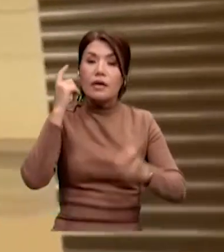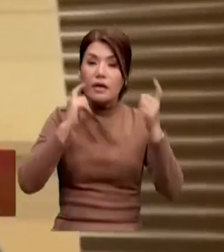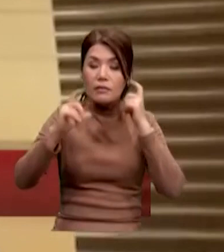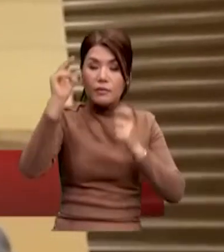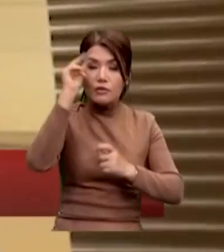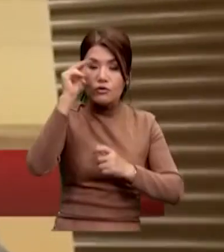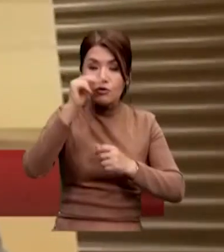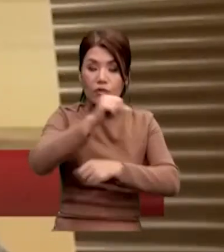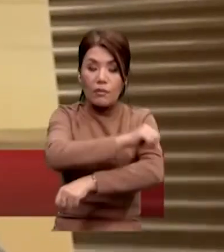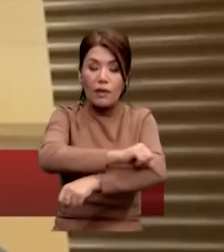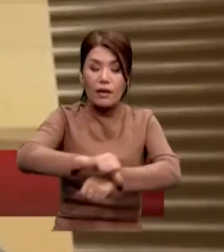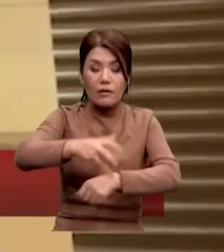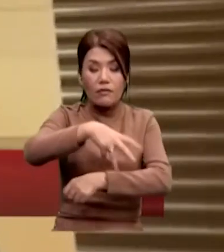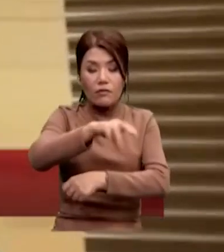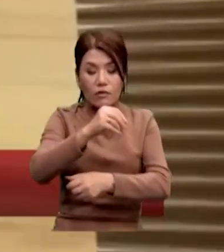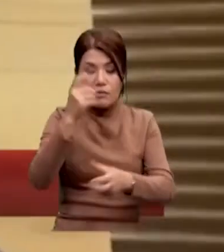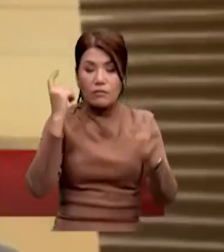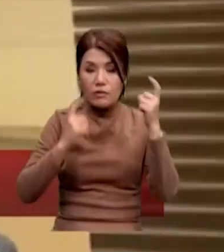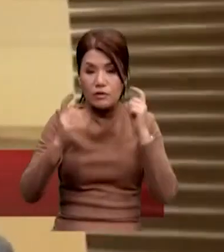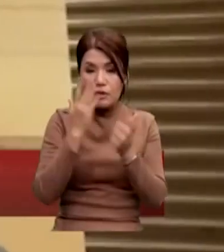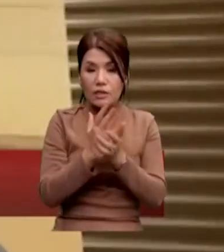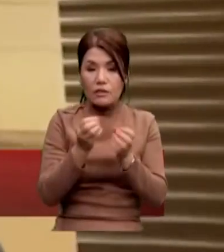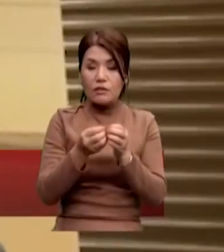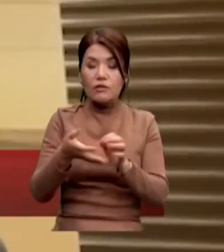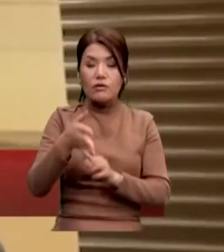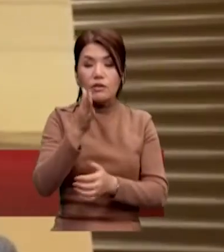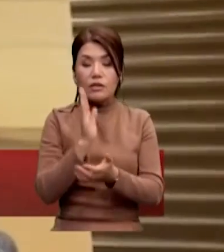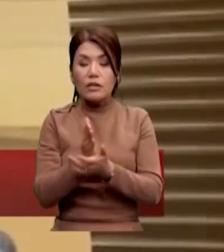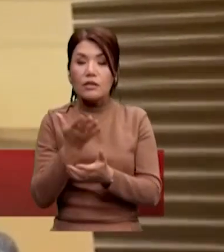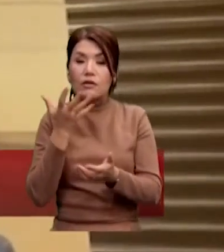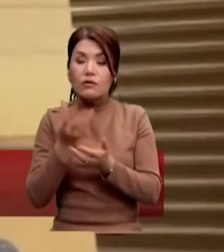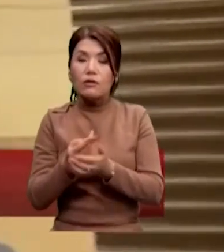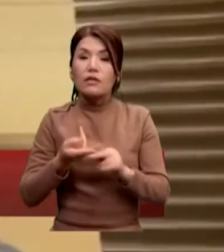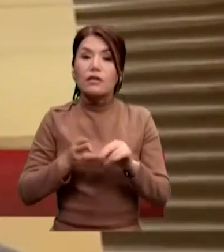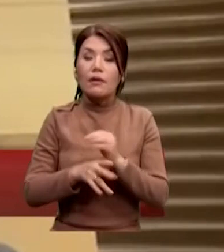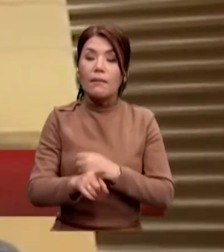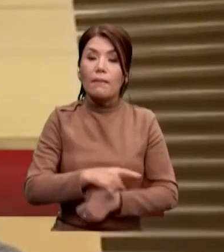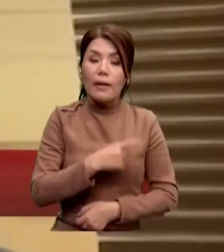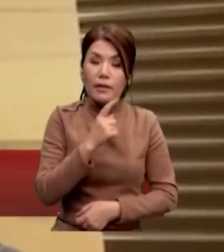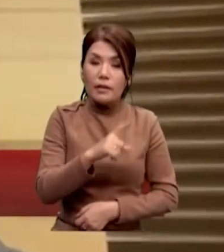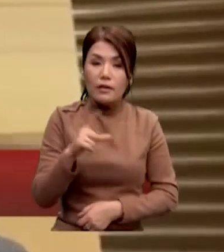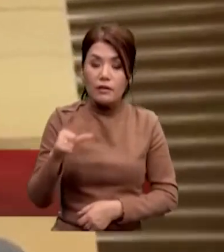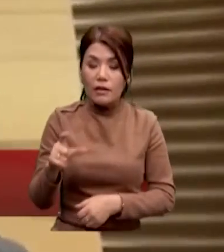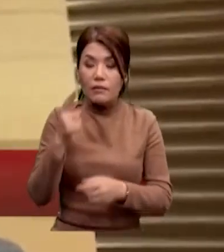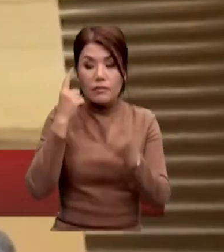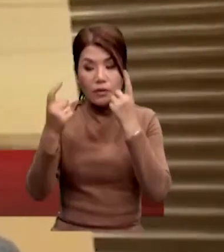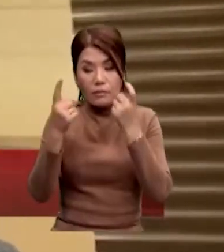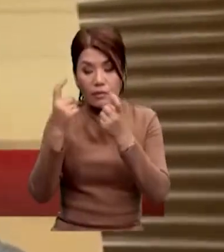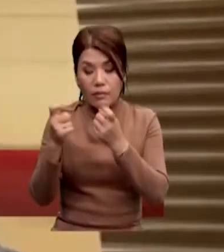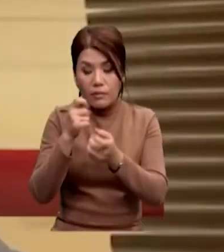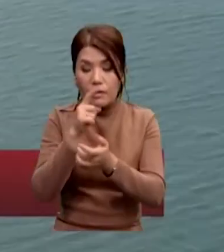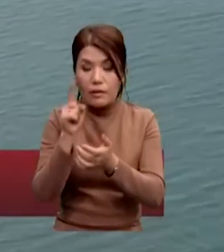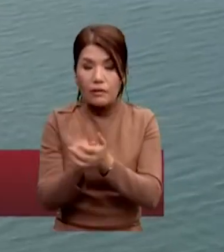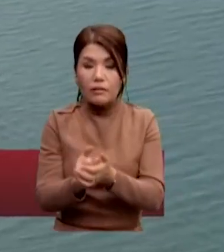шекаралас елдердің барлығында бар. Олардың ондаған зерттеу нәтижелері бар. Бізде өз тарапымыздан мамандарды да қажет ақпаратты да ұсынуға